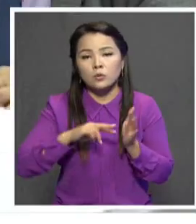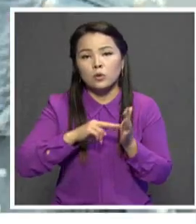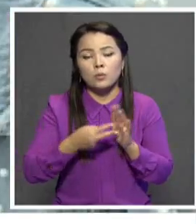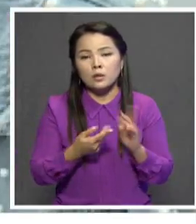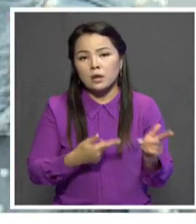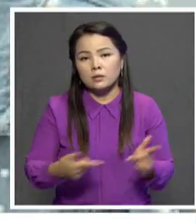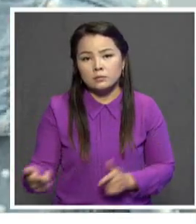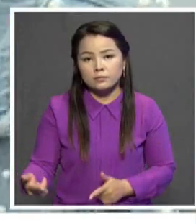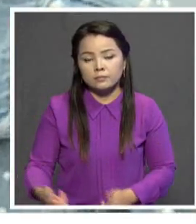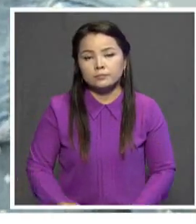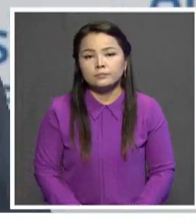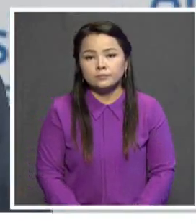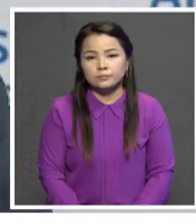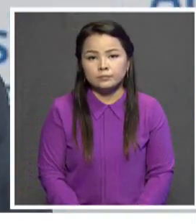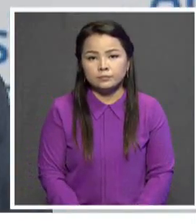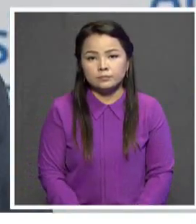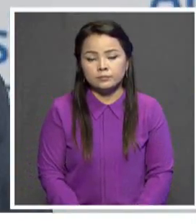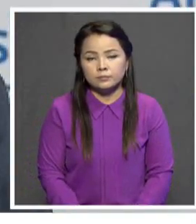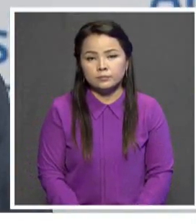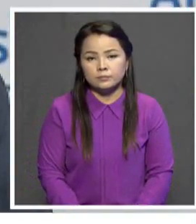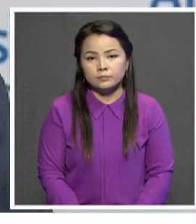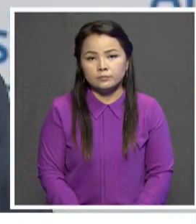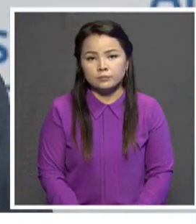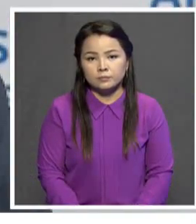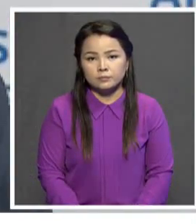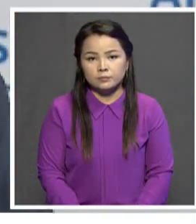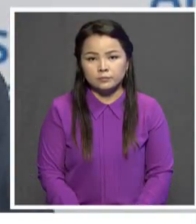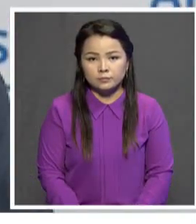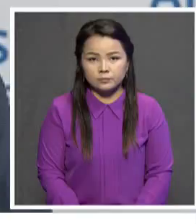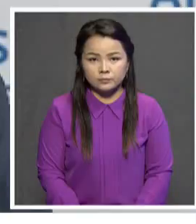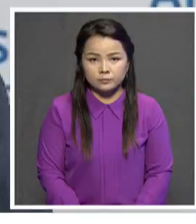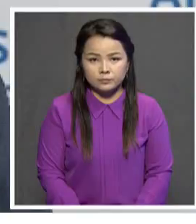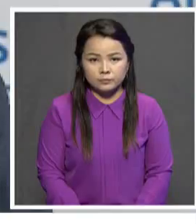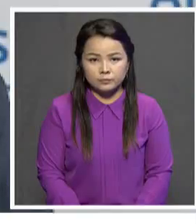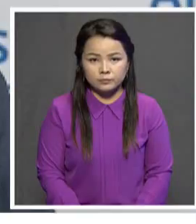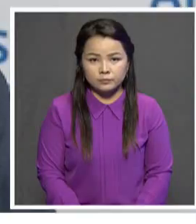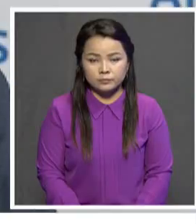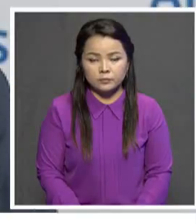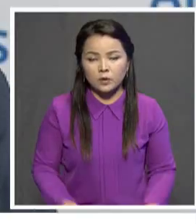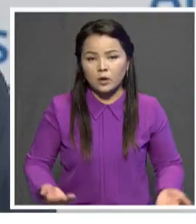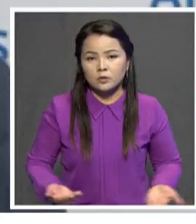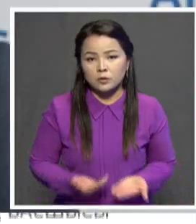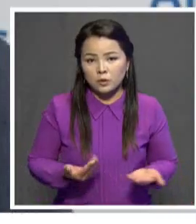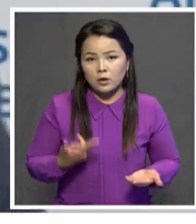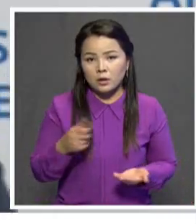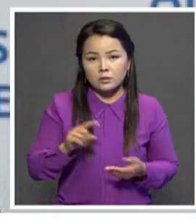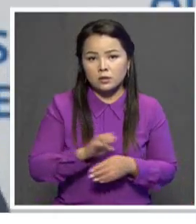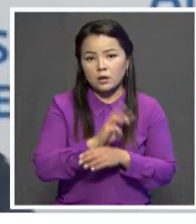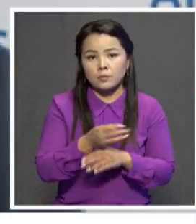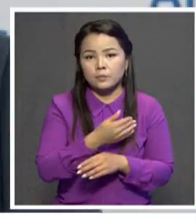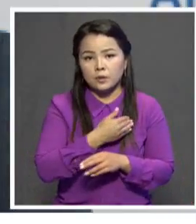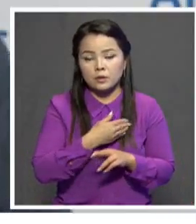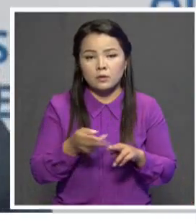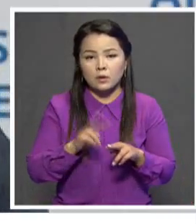дайын. В 2018 году планируется завершить реализацию 3 переходящих проектов. Тұрғындарды газбен қамтуға байланысты